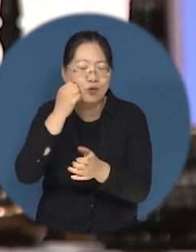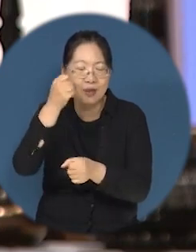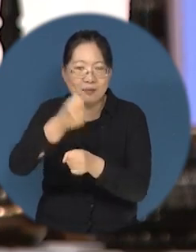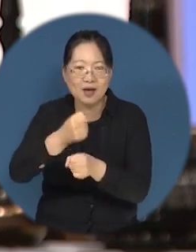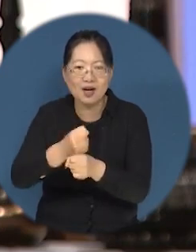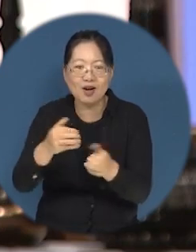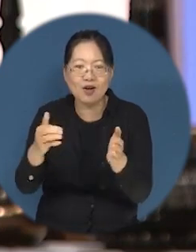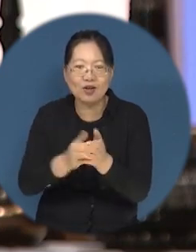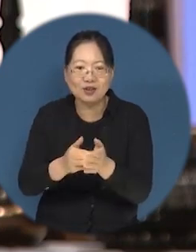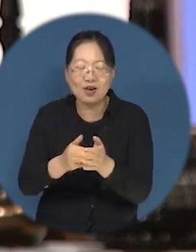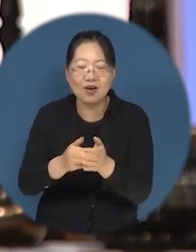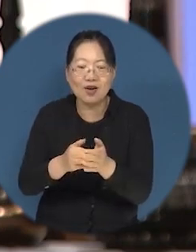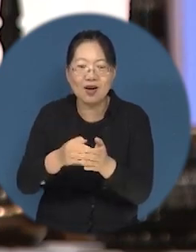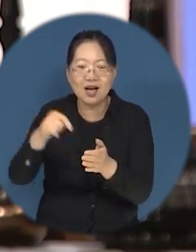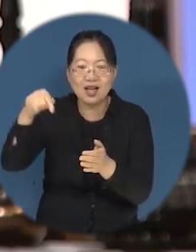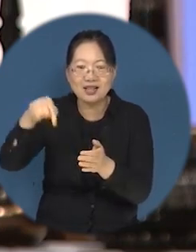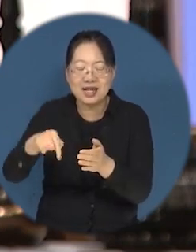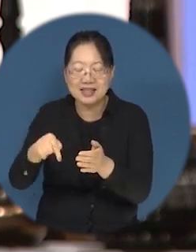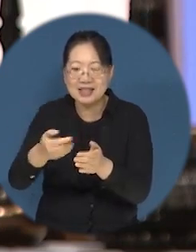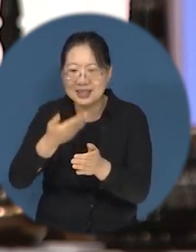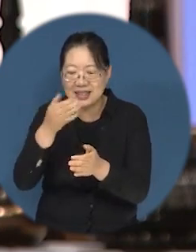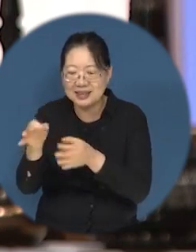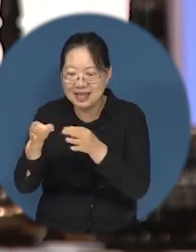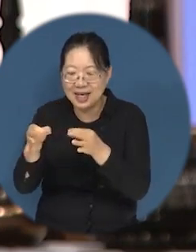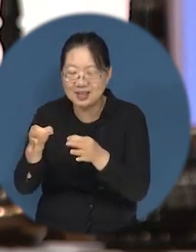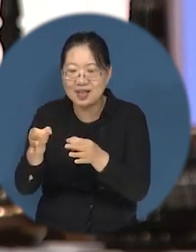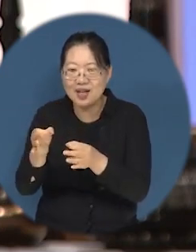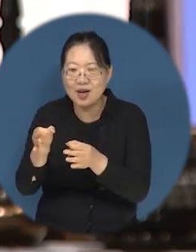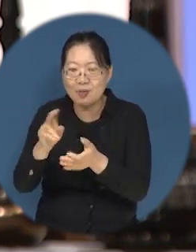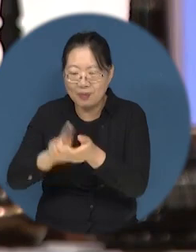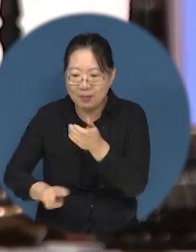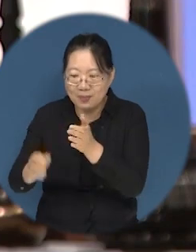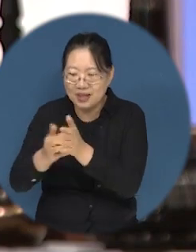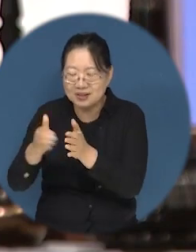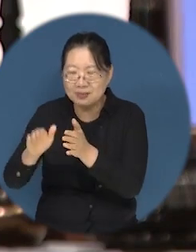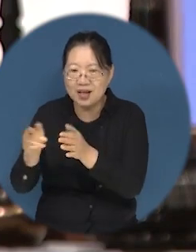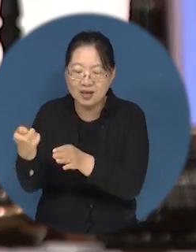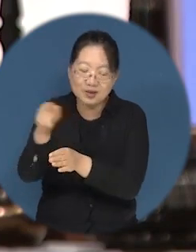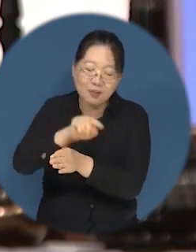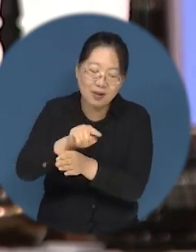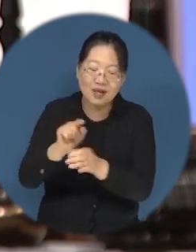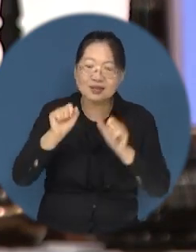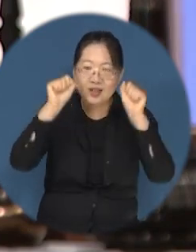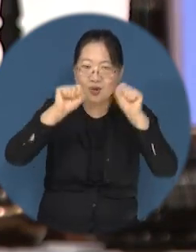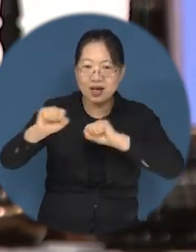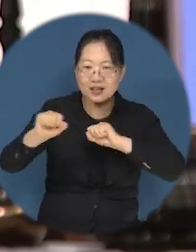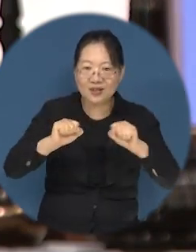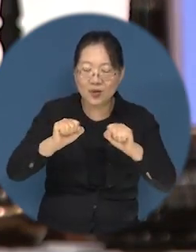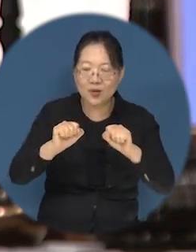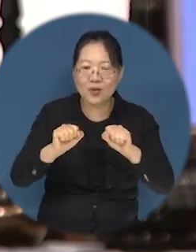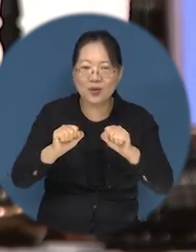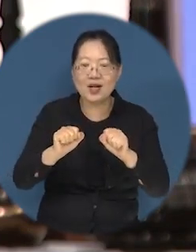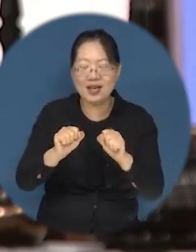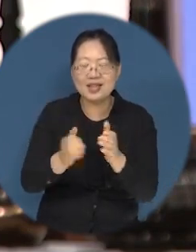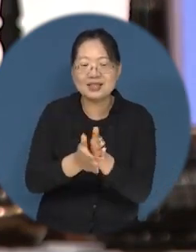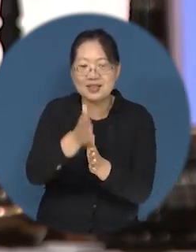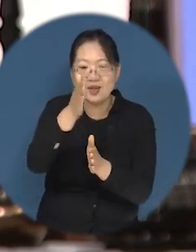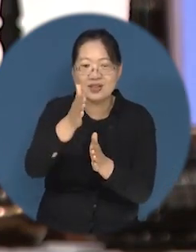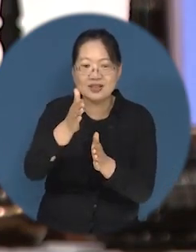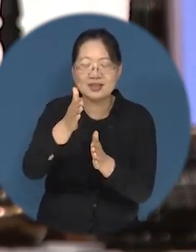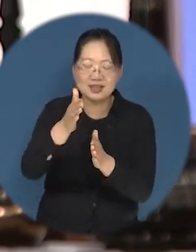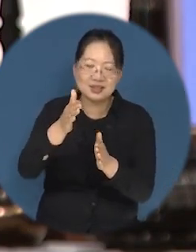이제 군의 식당에 납품을 하지만 예. 그 옆에 또 그런 체육 활동할 수 있는 그런 시설을 자기 회사 안에 그냥